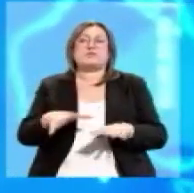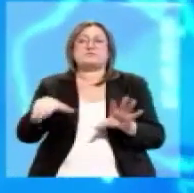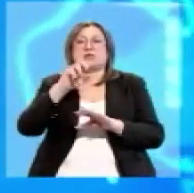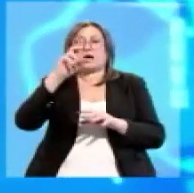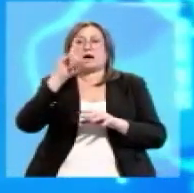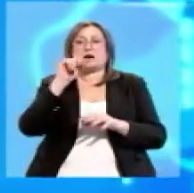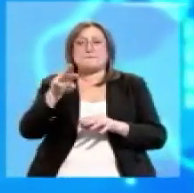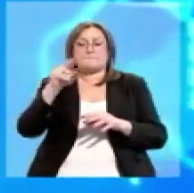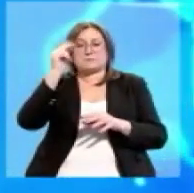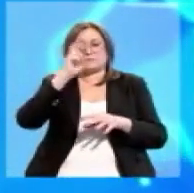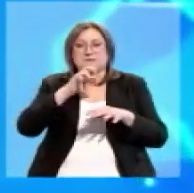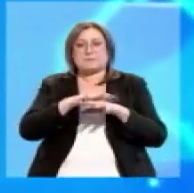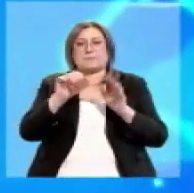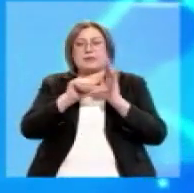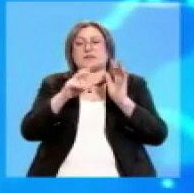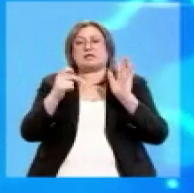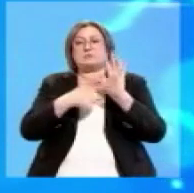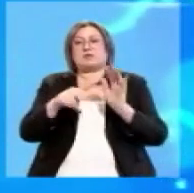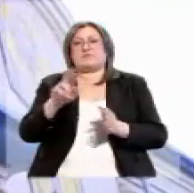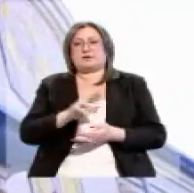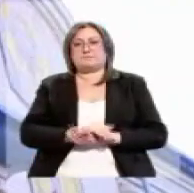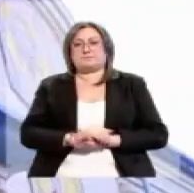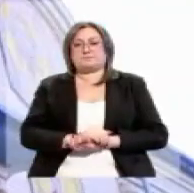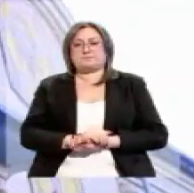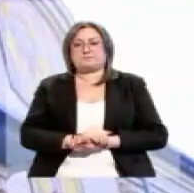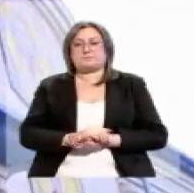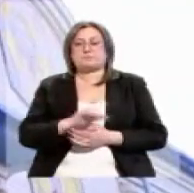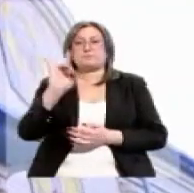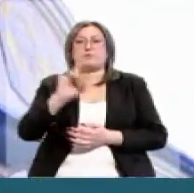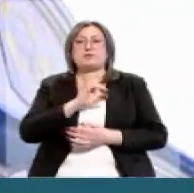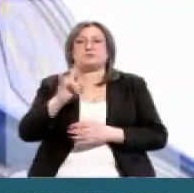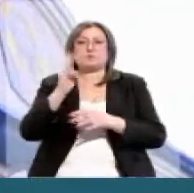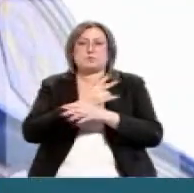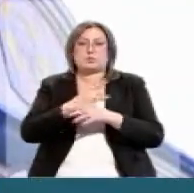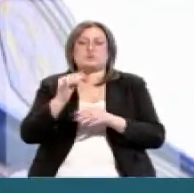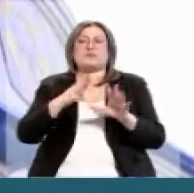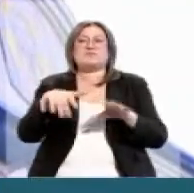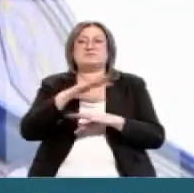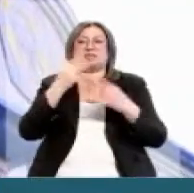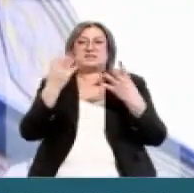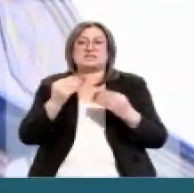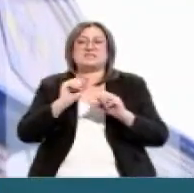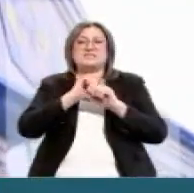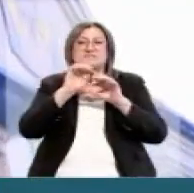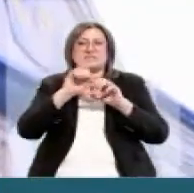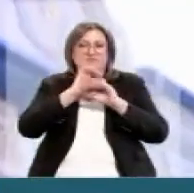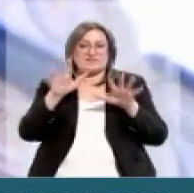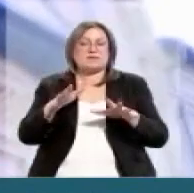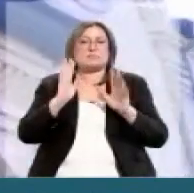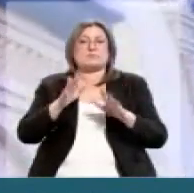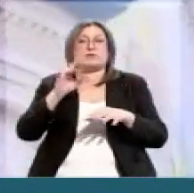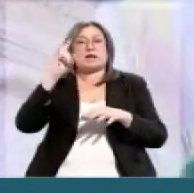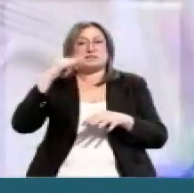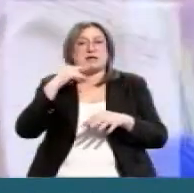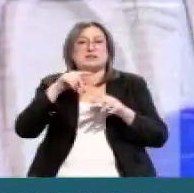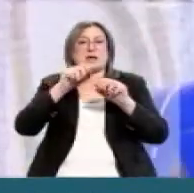храмах страны в ночь с 6 на 7 января. В рождественскую ночь и во все дни святок в храмах Казахстана будут